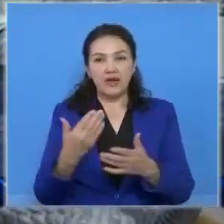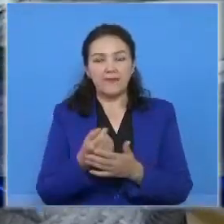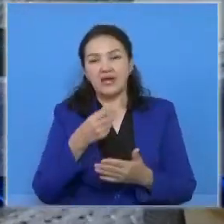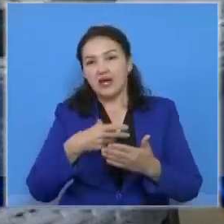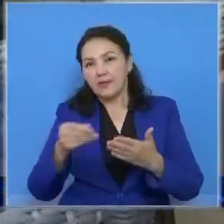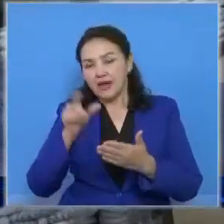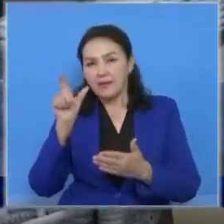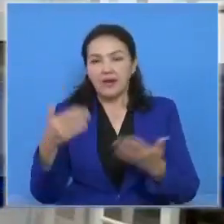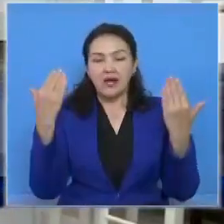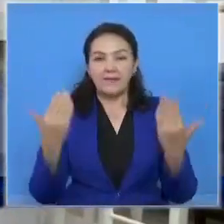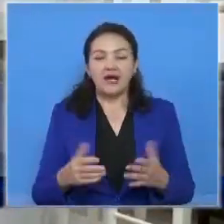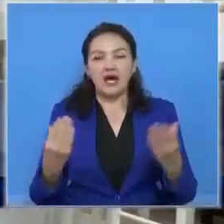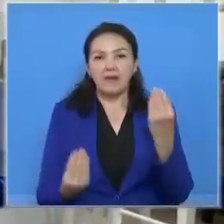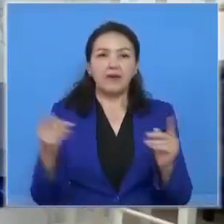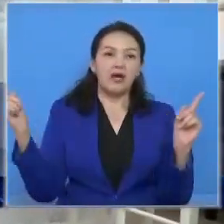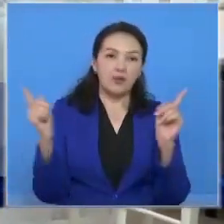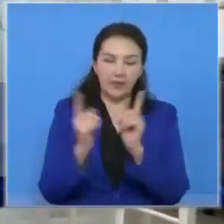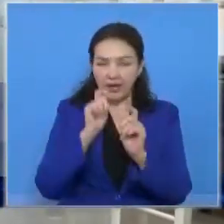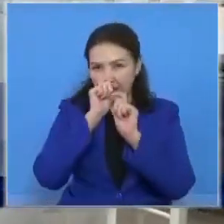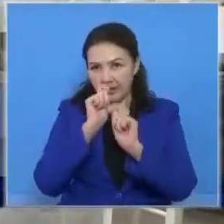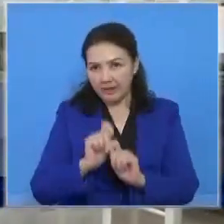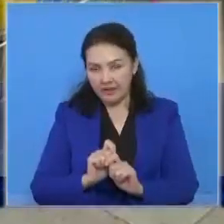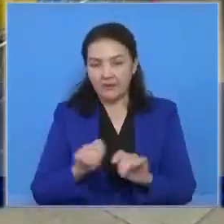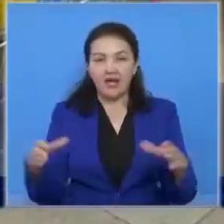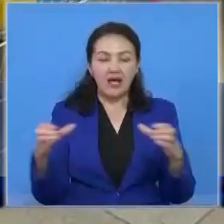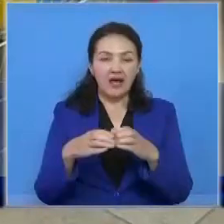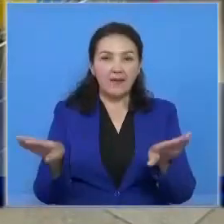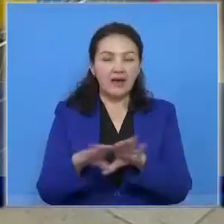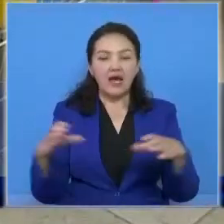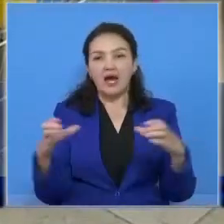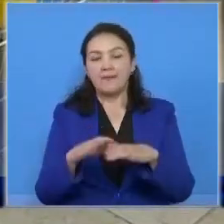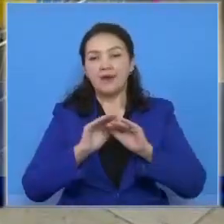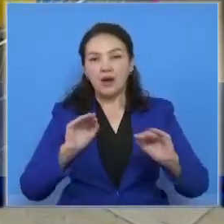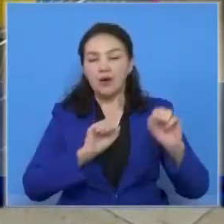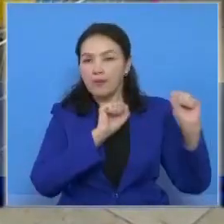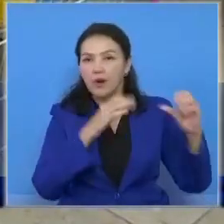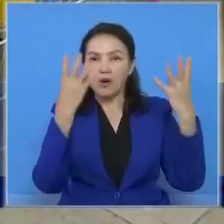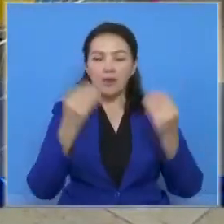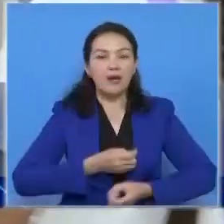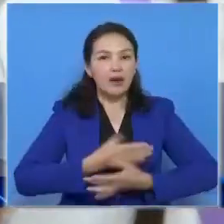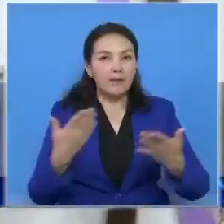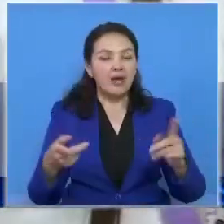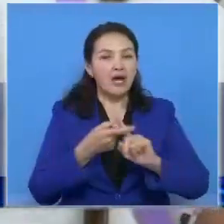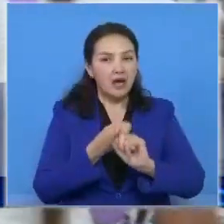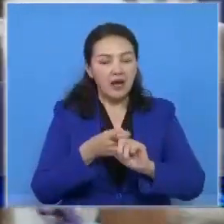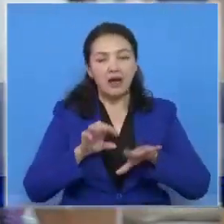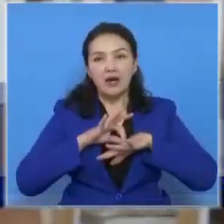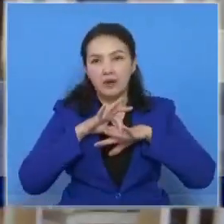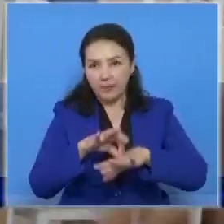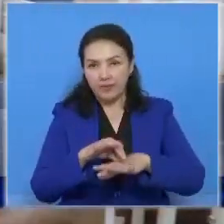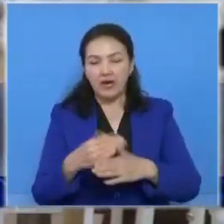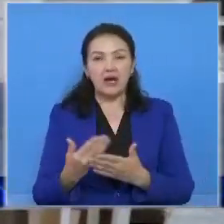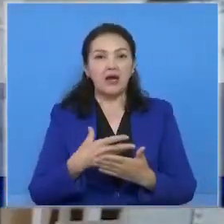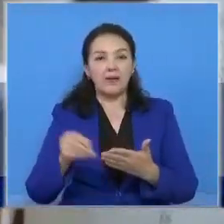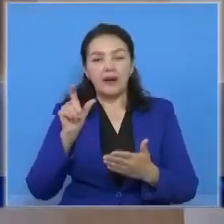сатып алушыларды бүгін аниматорлар қарсы алып сыйлықтар берді. Компания осындай акцияны балаларды қорғау күні мерекесіне орай арнайы өткізді.